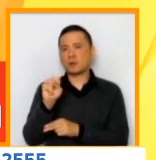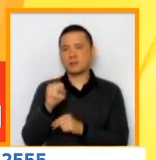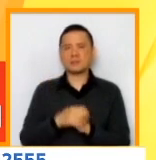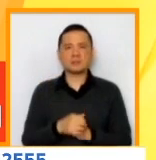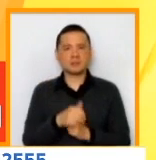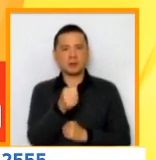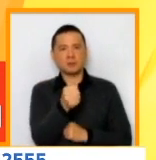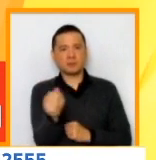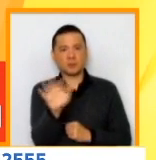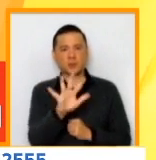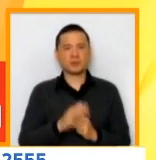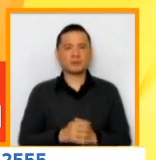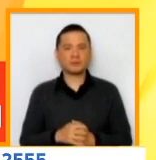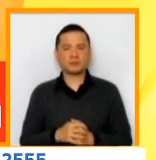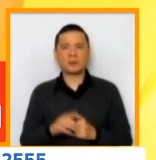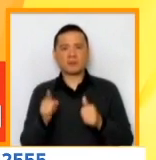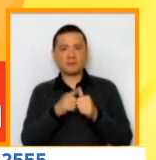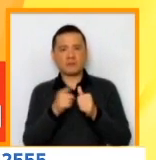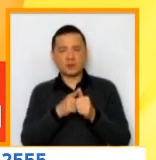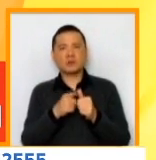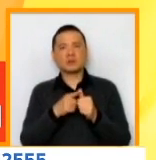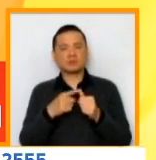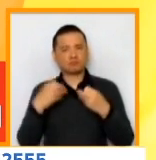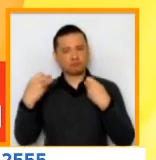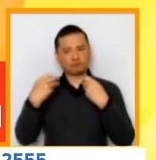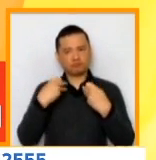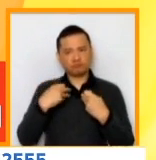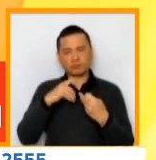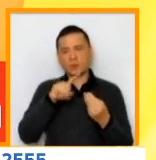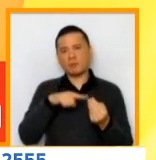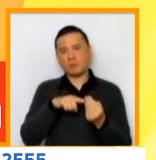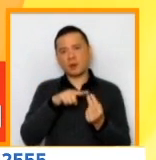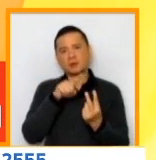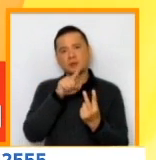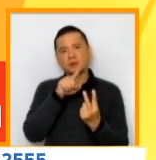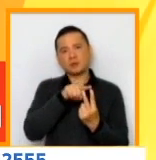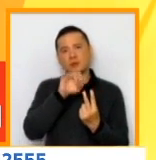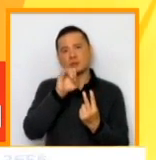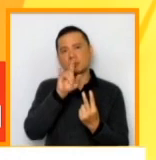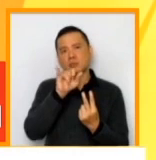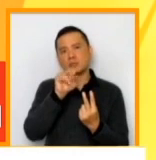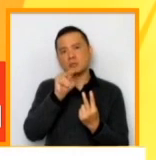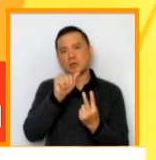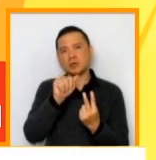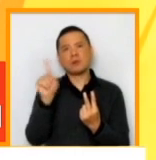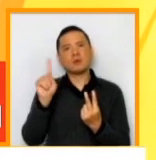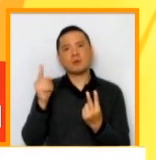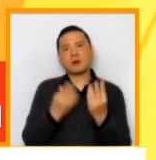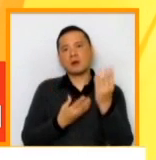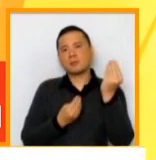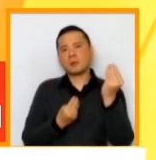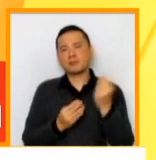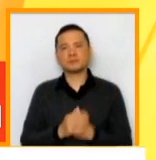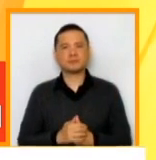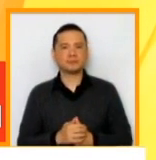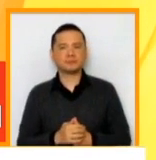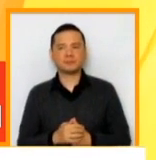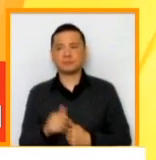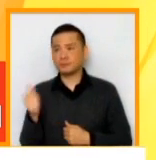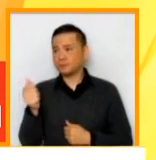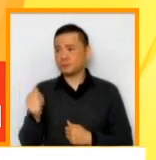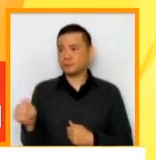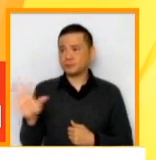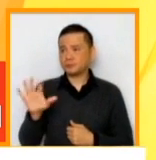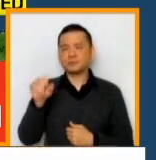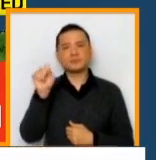itong severe tropical storm Jolina. Anong latest? Magandang umaga, Igan. Ngayon nga ay binabaybay